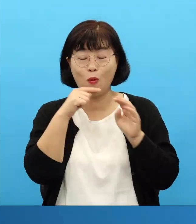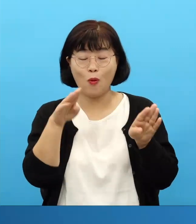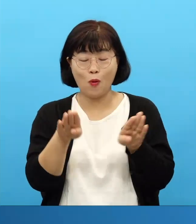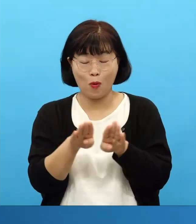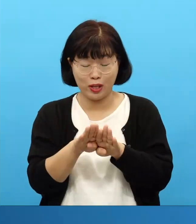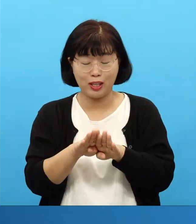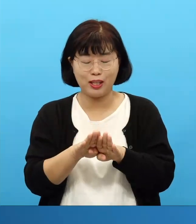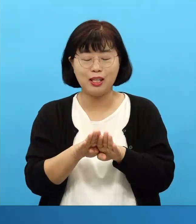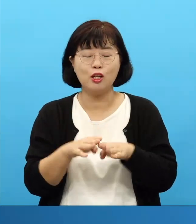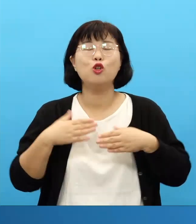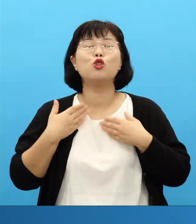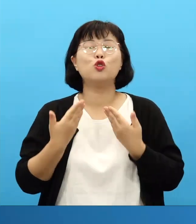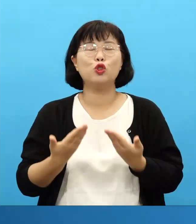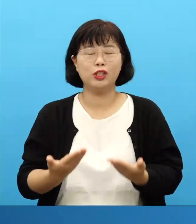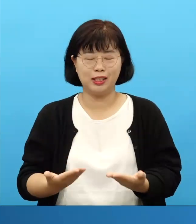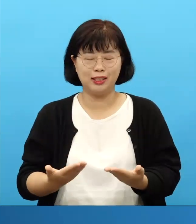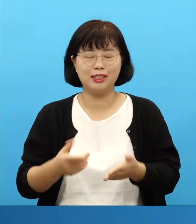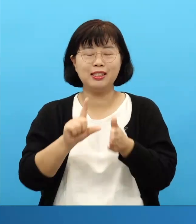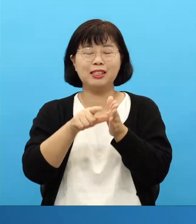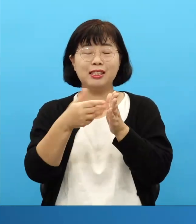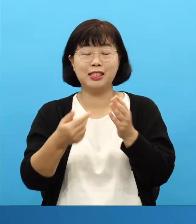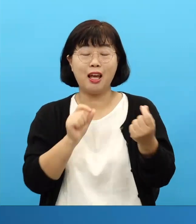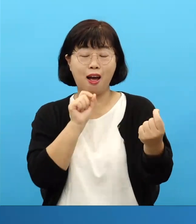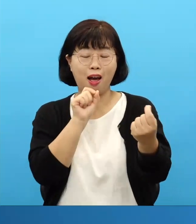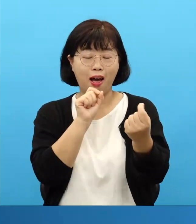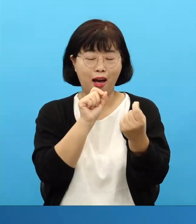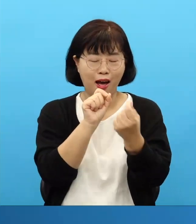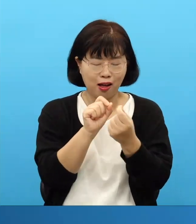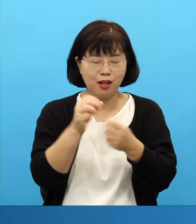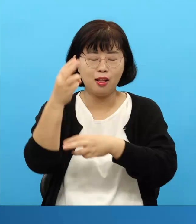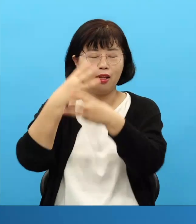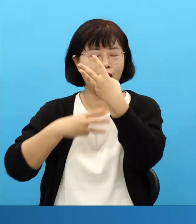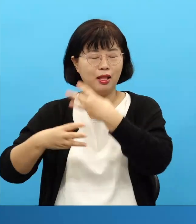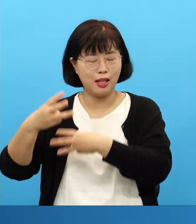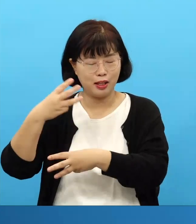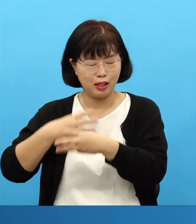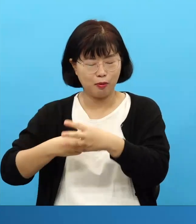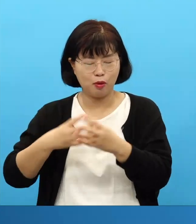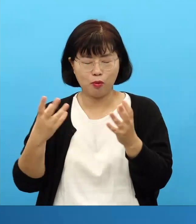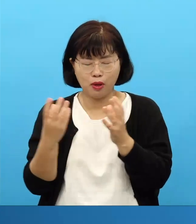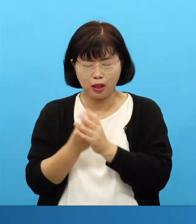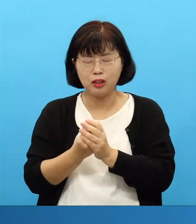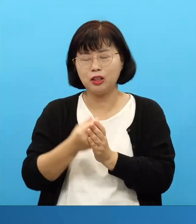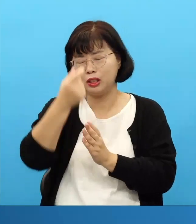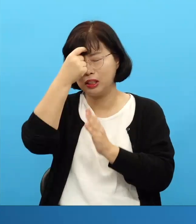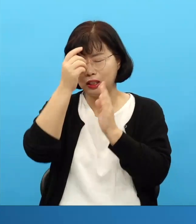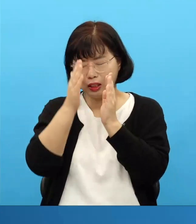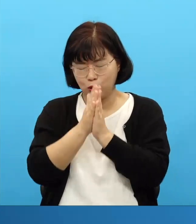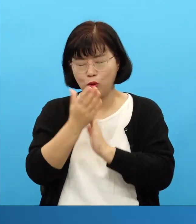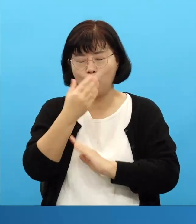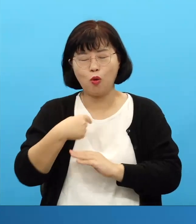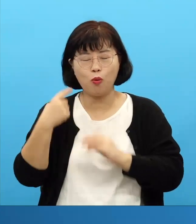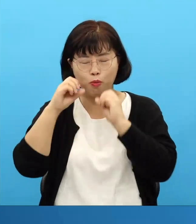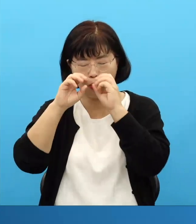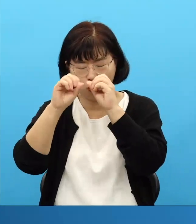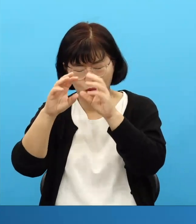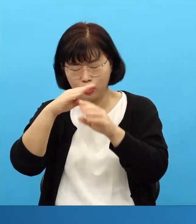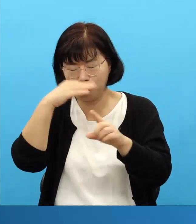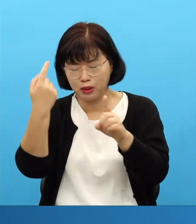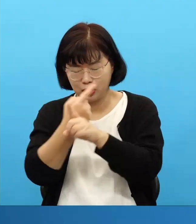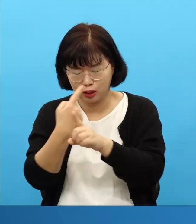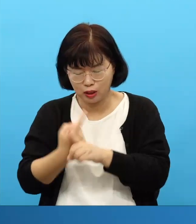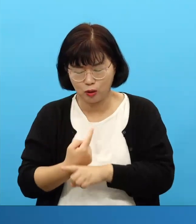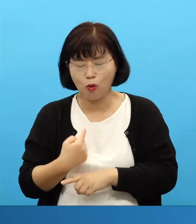후대들이 오직 복음 운동, 절대 전도 운동, 일어나는 산업, 기도와 묵상 운동 통해 다민족과 치유의 축복이